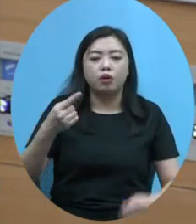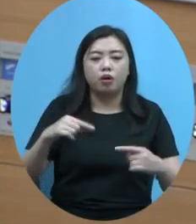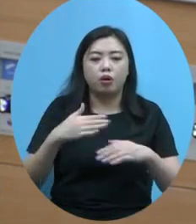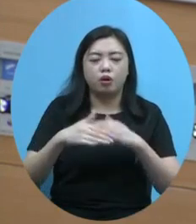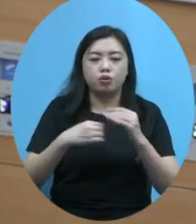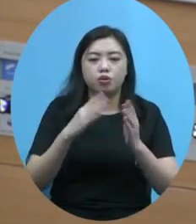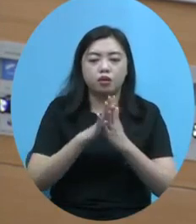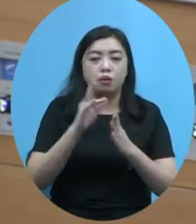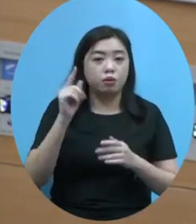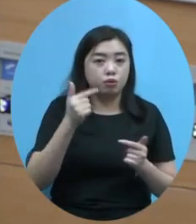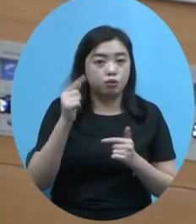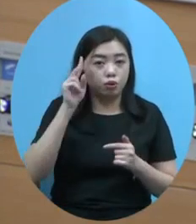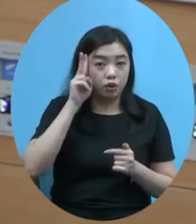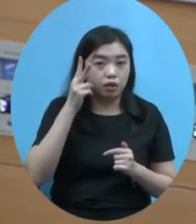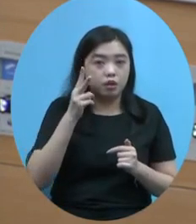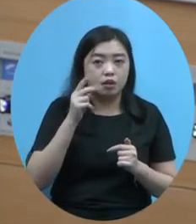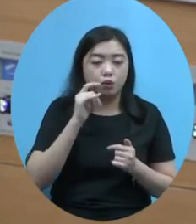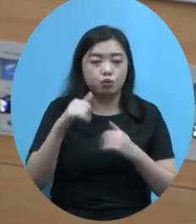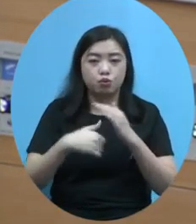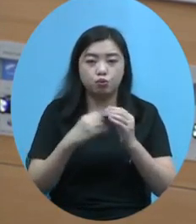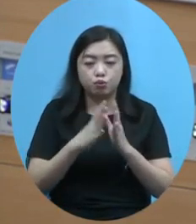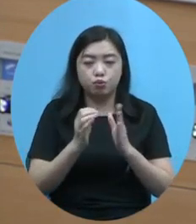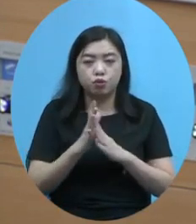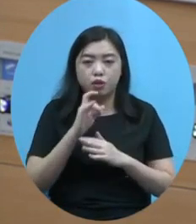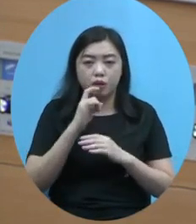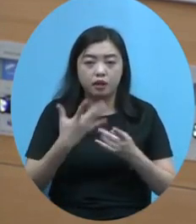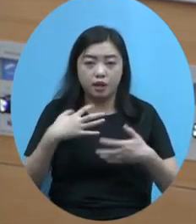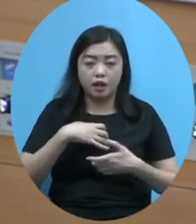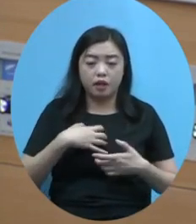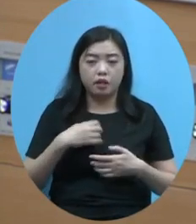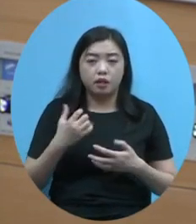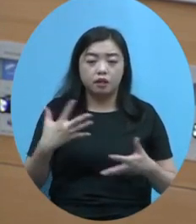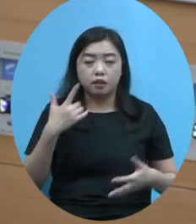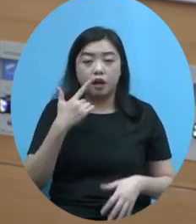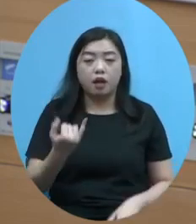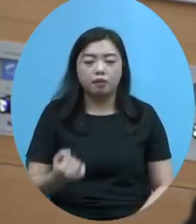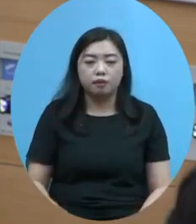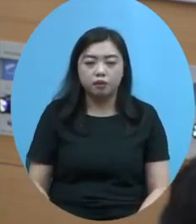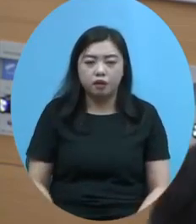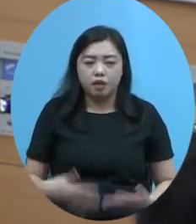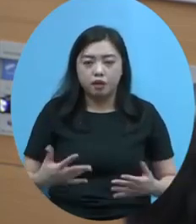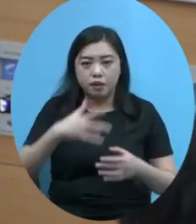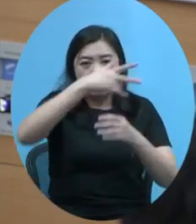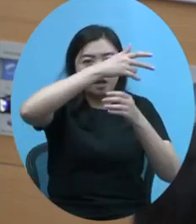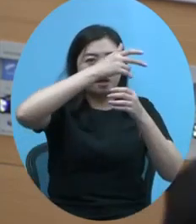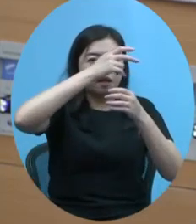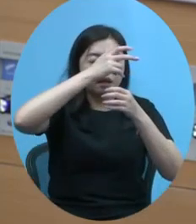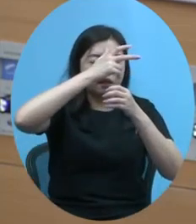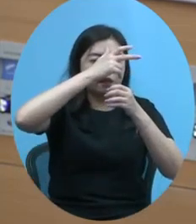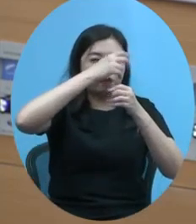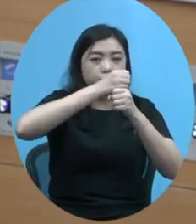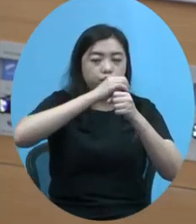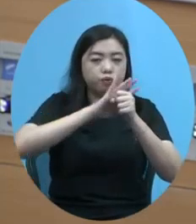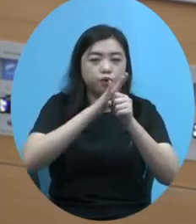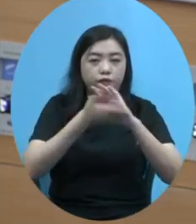咧，即係見到連續兩日都破百啦，而家輸入個案嗰個壓力係咪都比較大咧？今日核酸復檢陽性的個案，